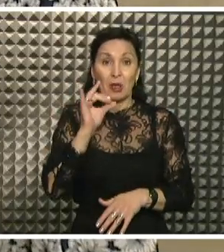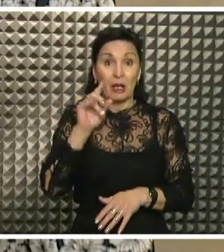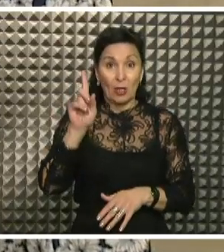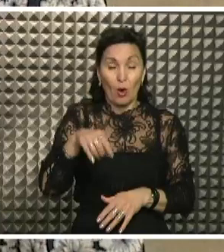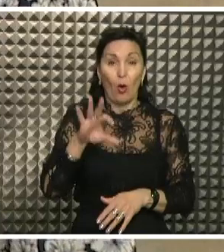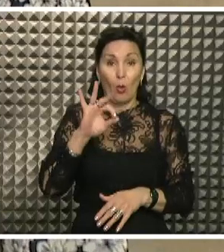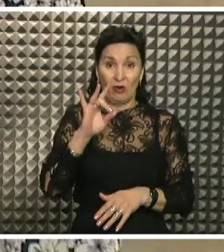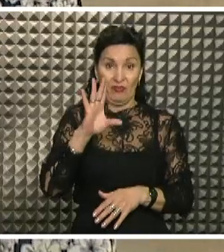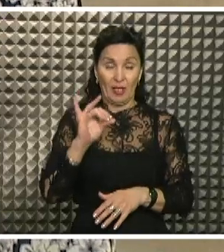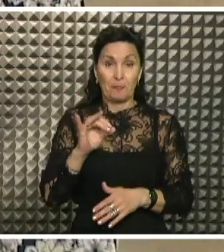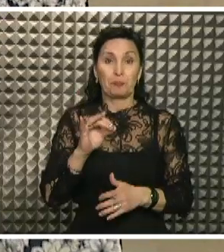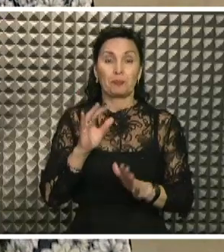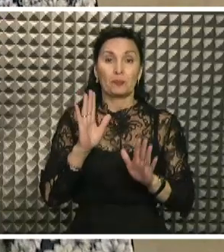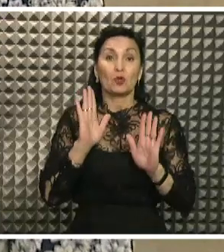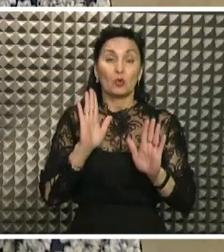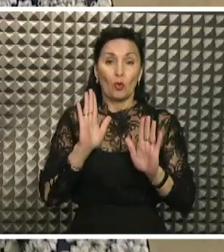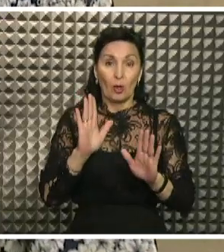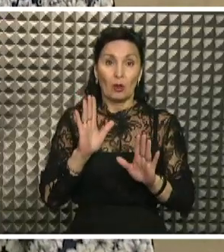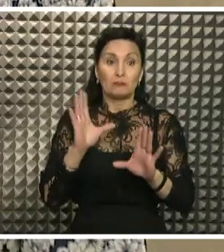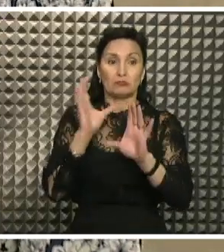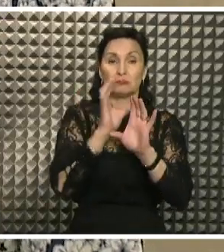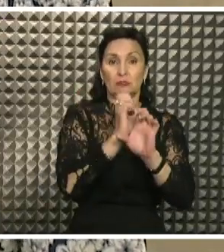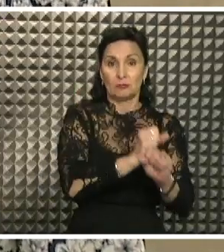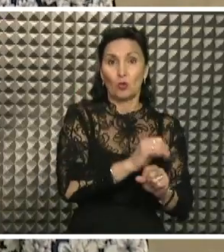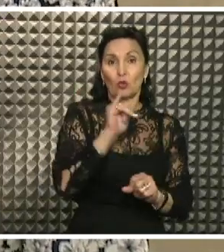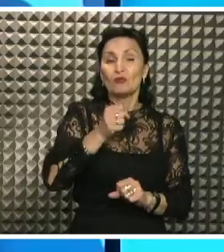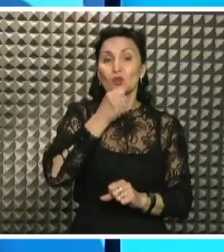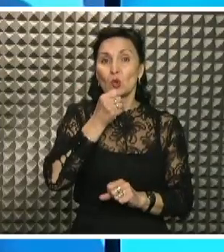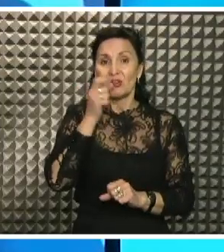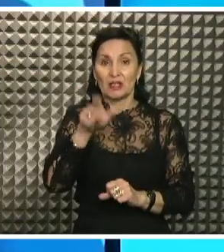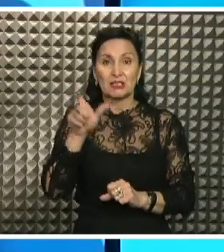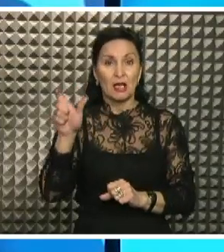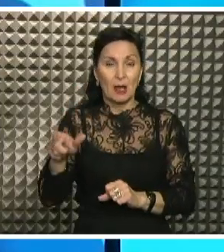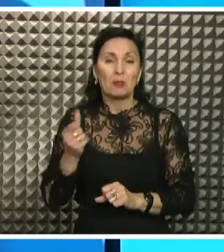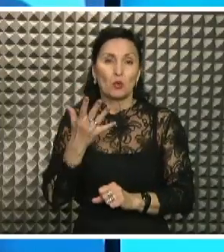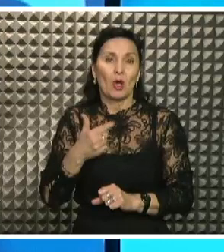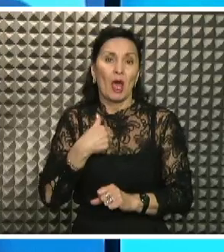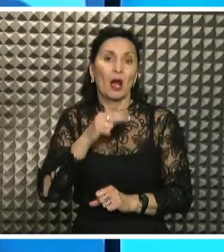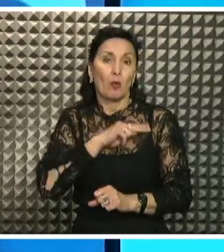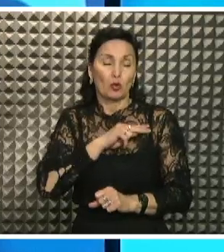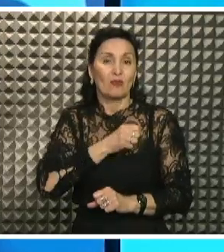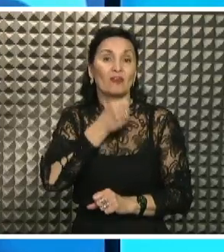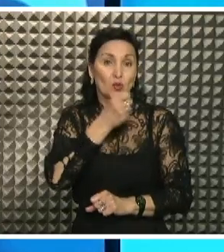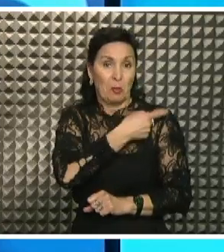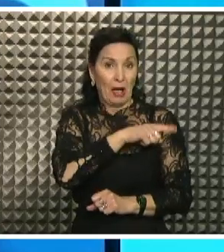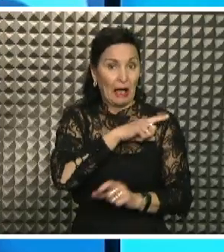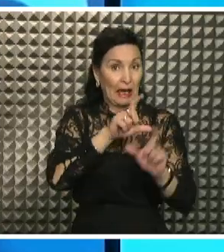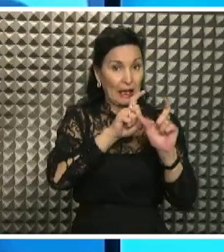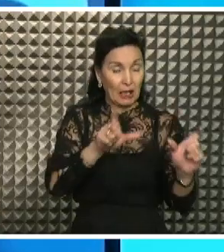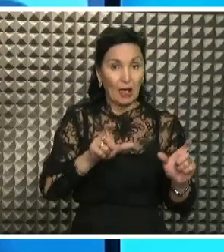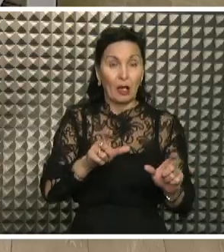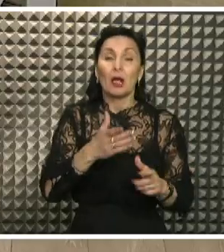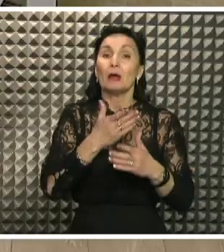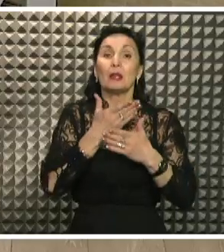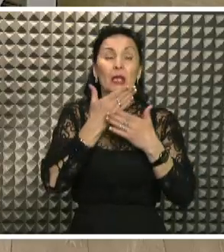ОРЗ, и то идет на убыль, по крайней мере, вот у взрослого населения, поскольку я работаю во взрослой сети, все-таки